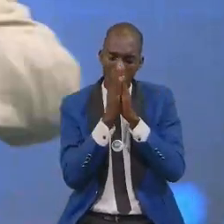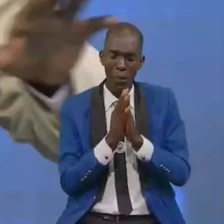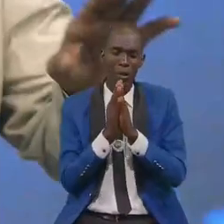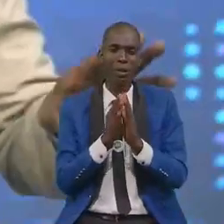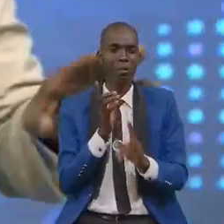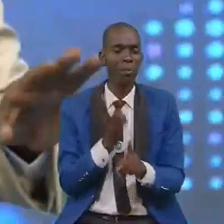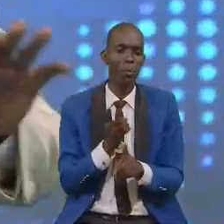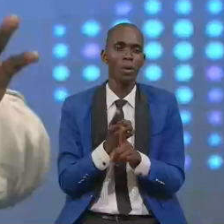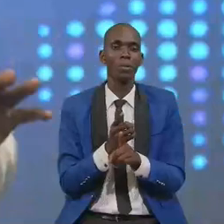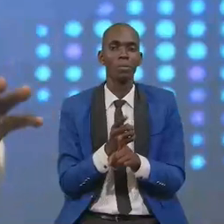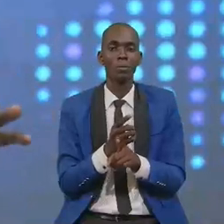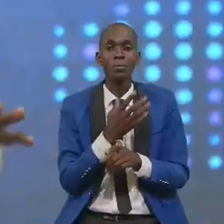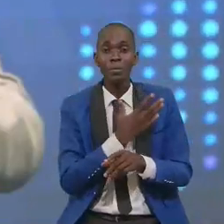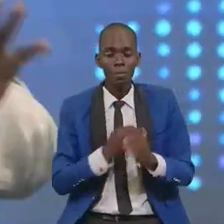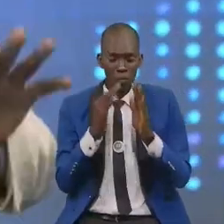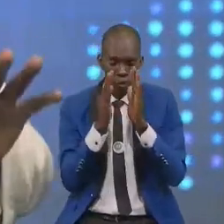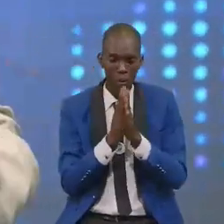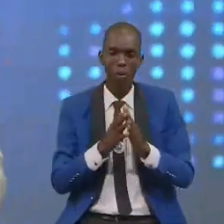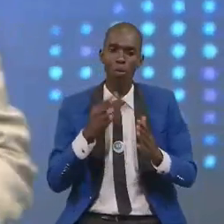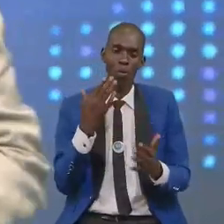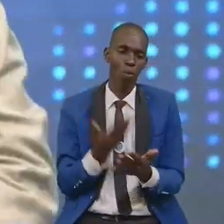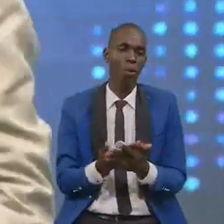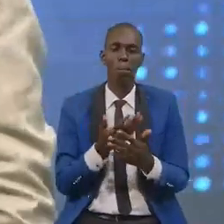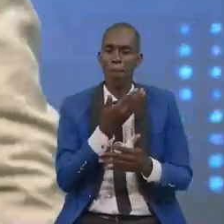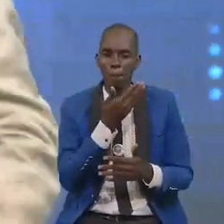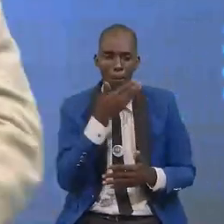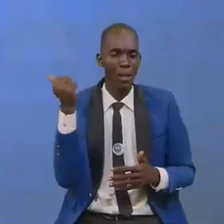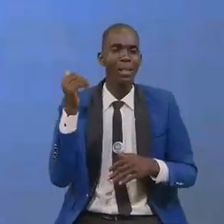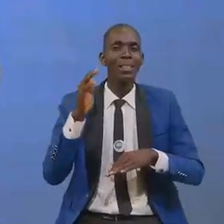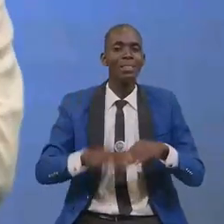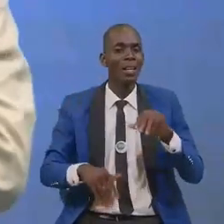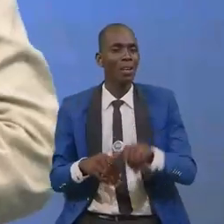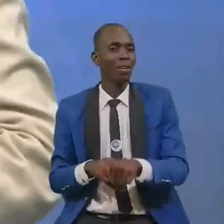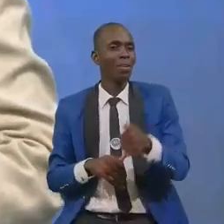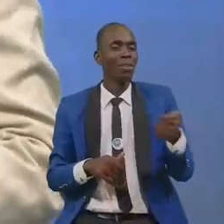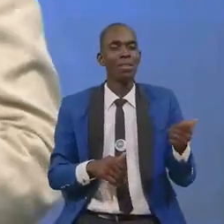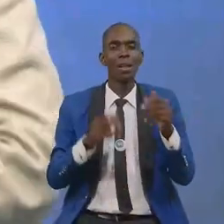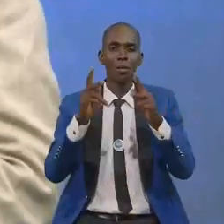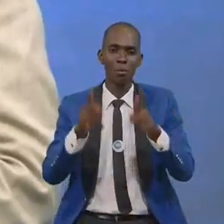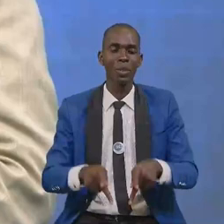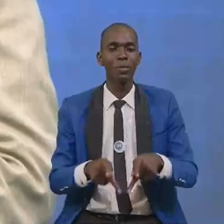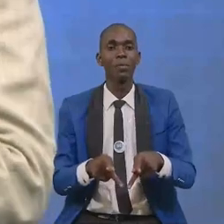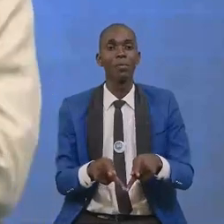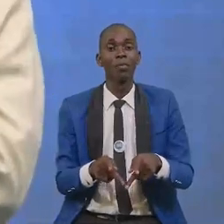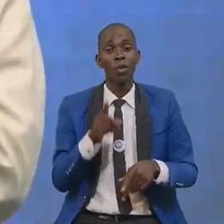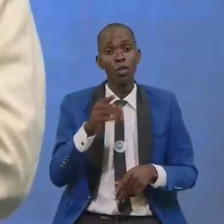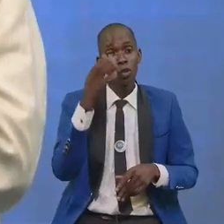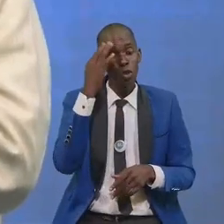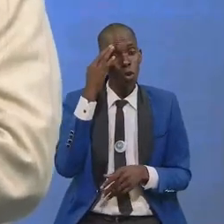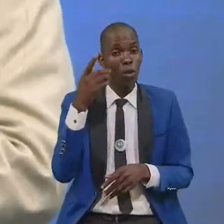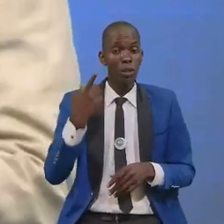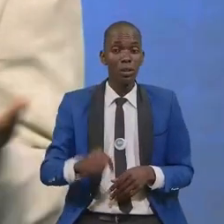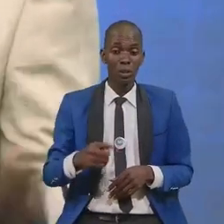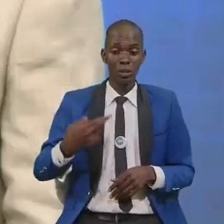bonne prière il a bien prié d'ailleurs mieux que tout autre personne les pharisiens sont